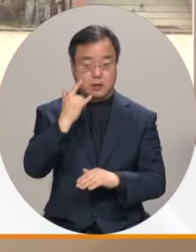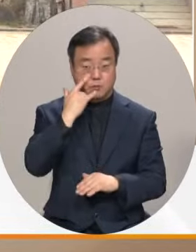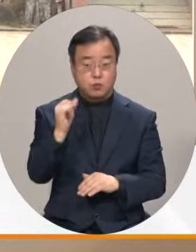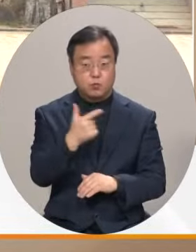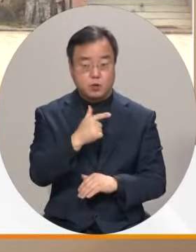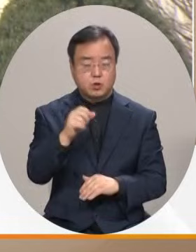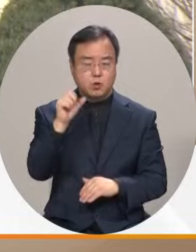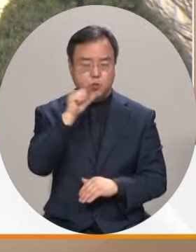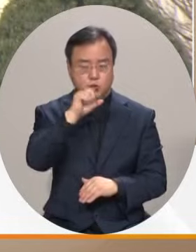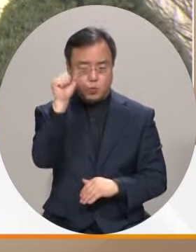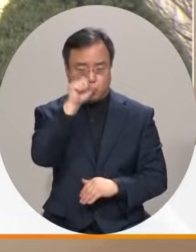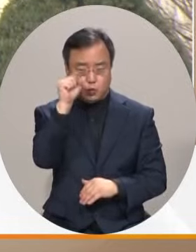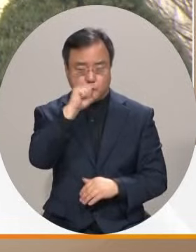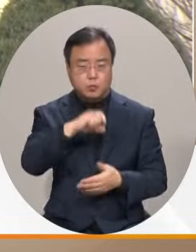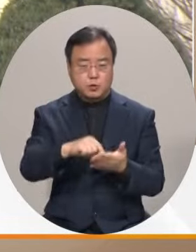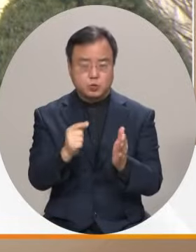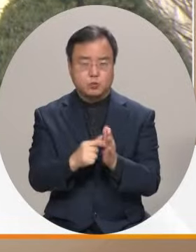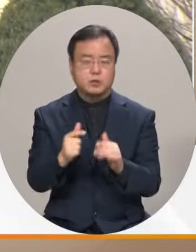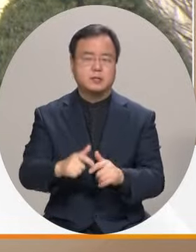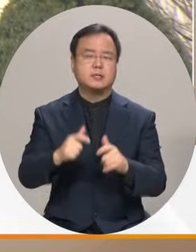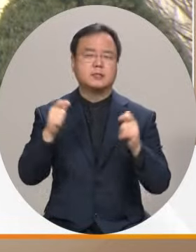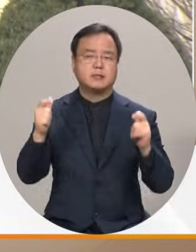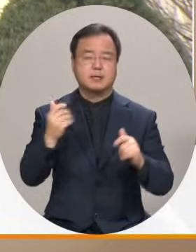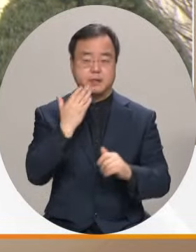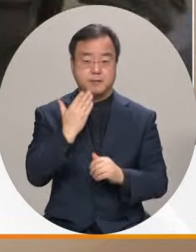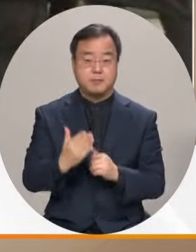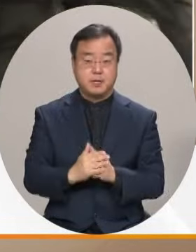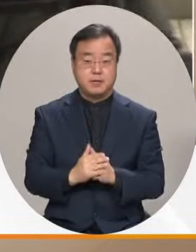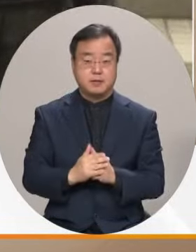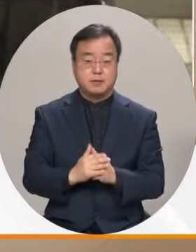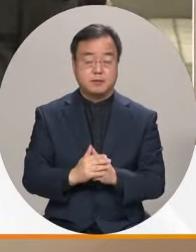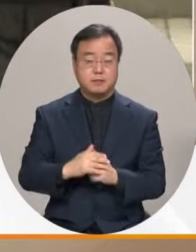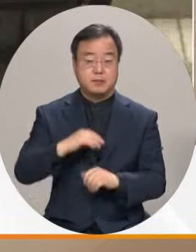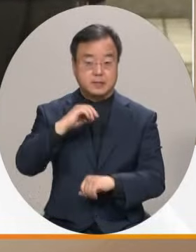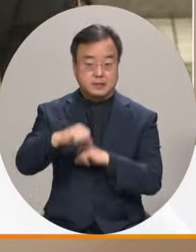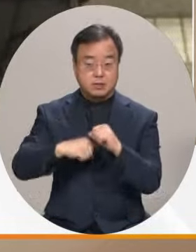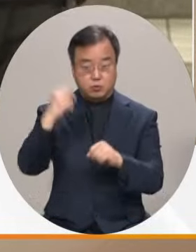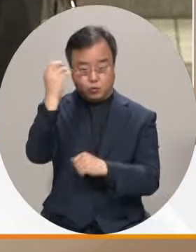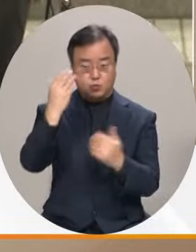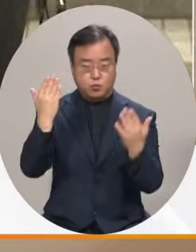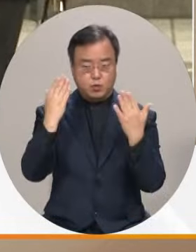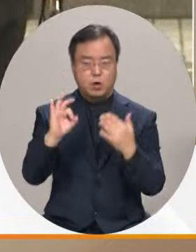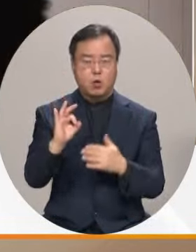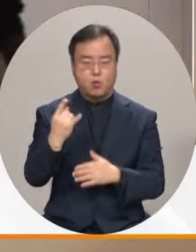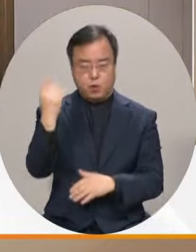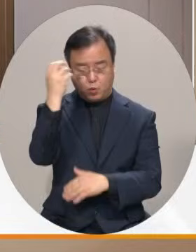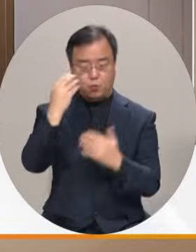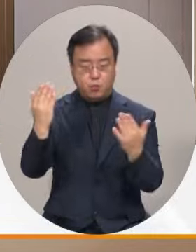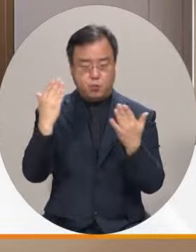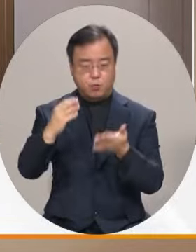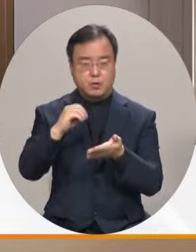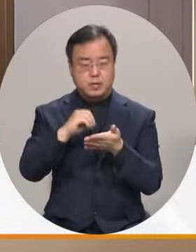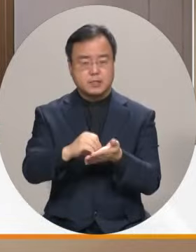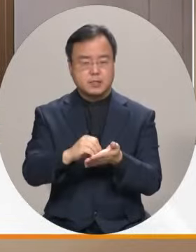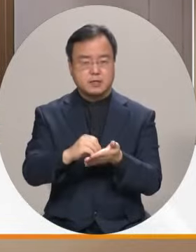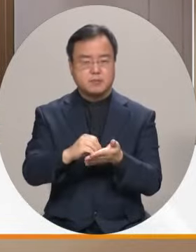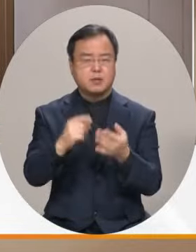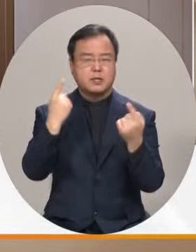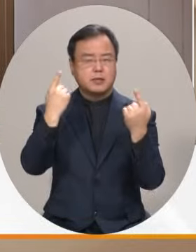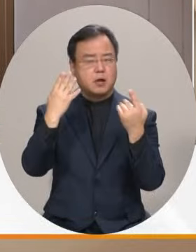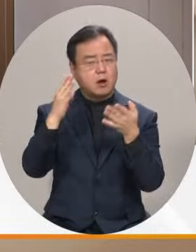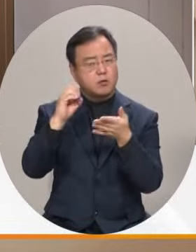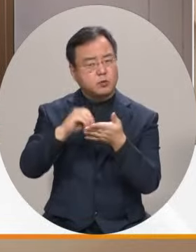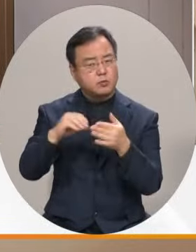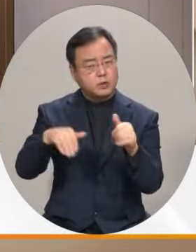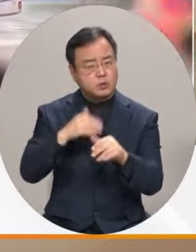선호도는 올라갈 것으로 보이 입니다 다만이 자사고나 외고로 진학을 하는게 입시에서 반드시 유리한 가에 대해서는